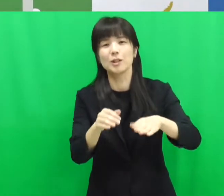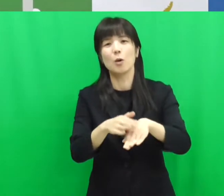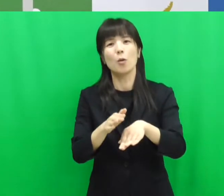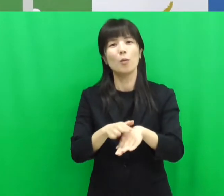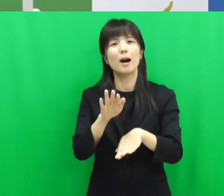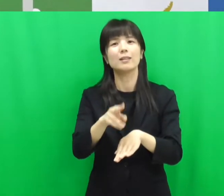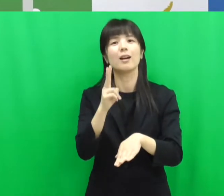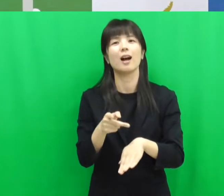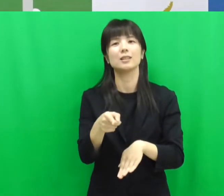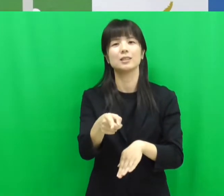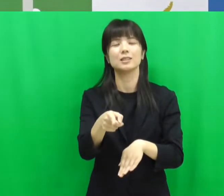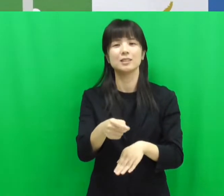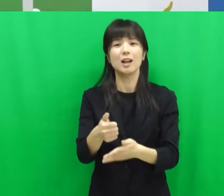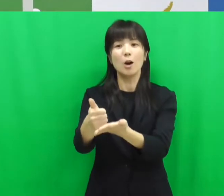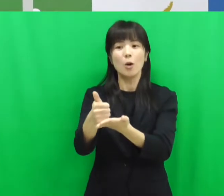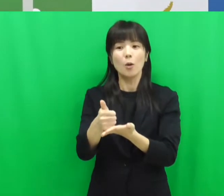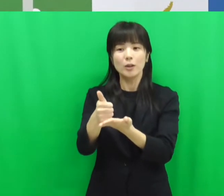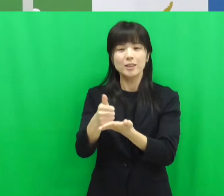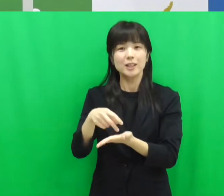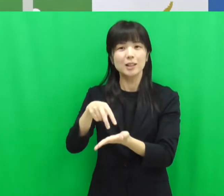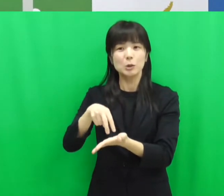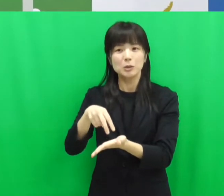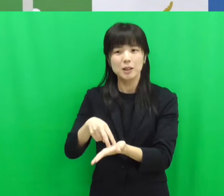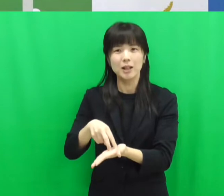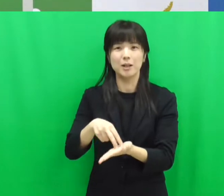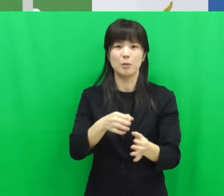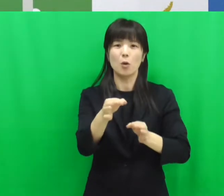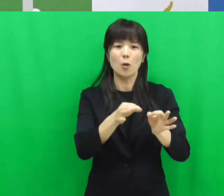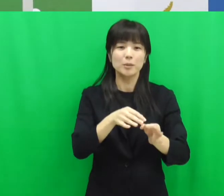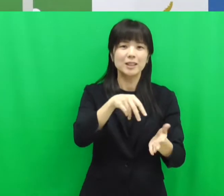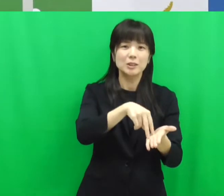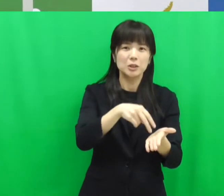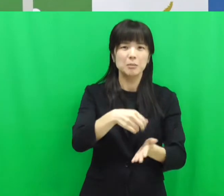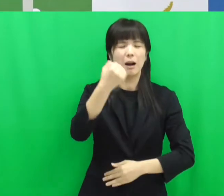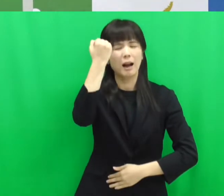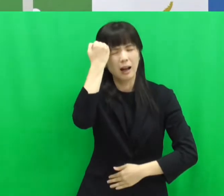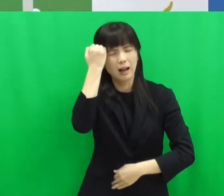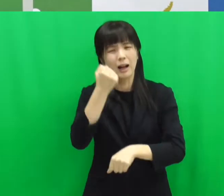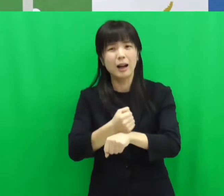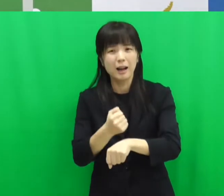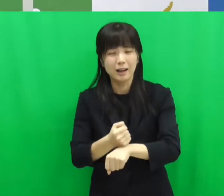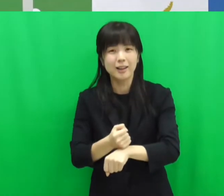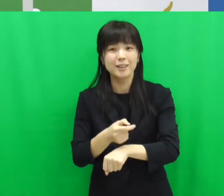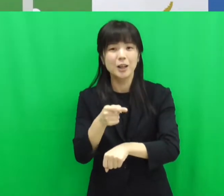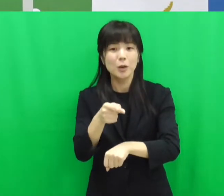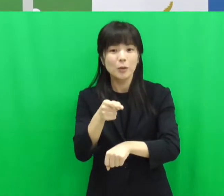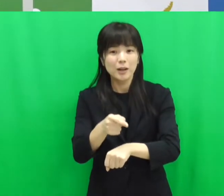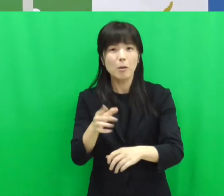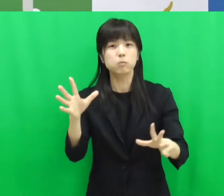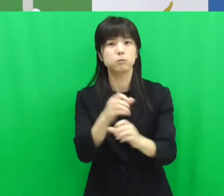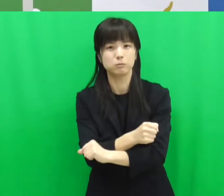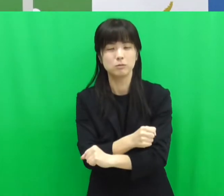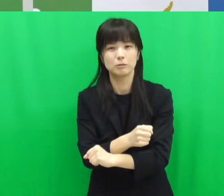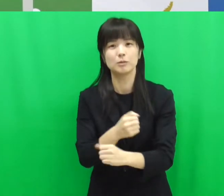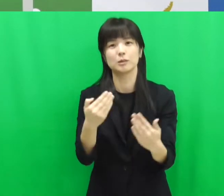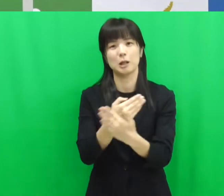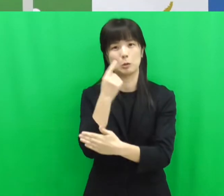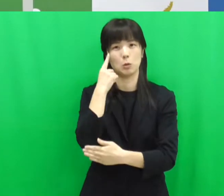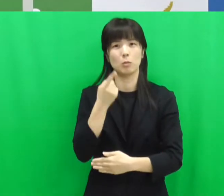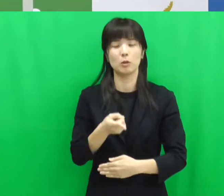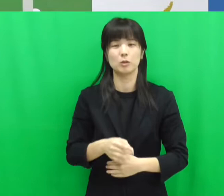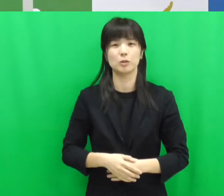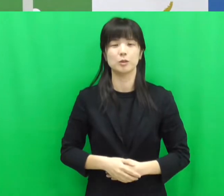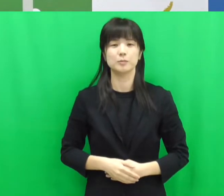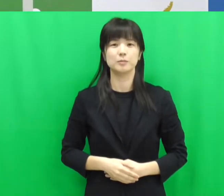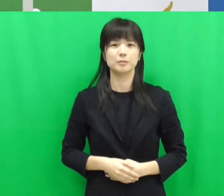ませんし、お店の方もかえって大きな声を出さなきゃいけないという問題もあったようですので、まあ、そういったようなことが改善されるというふうに思います。レジのパー